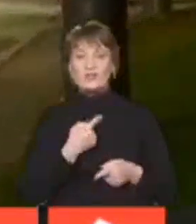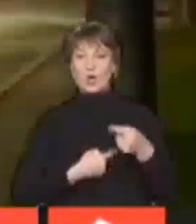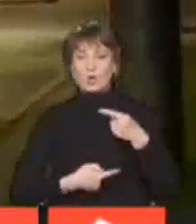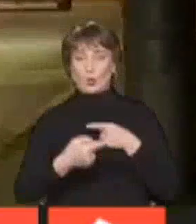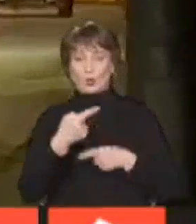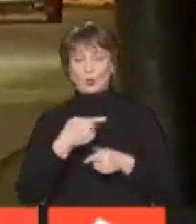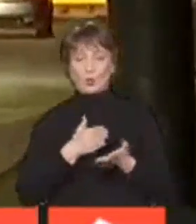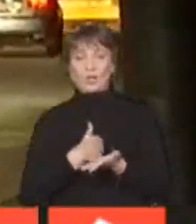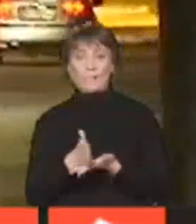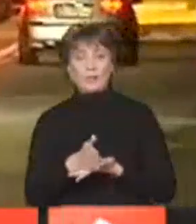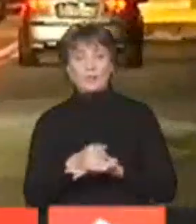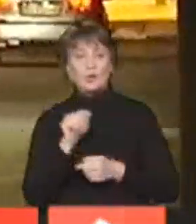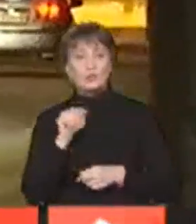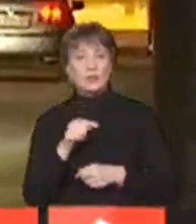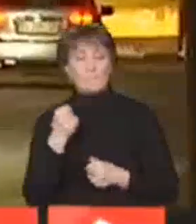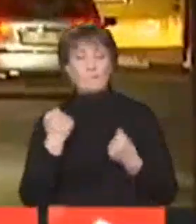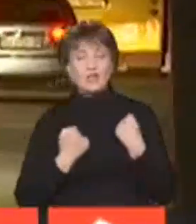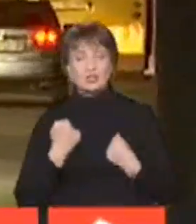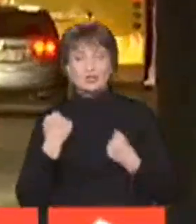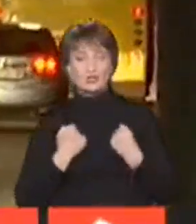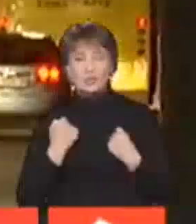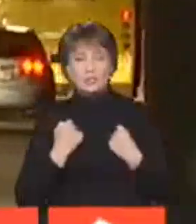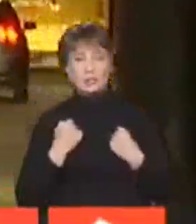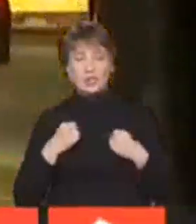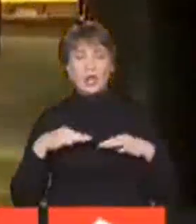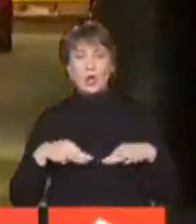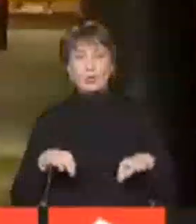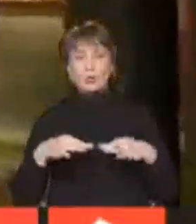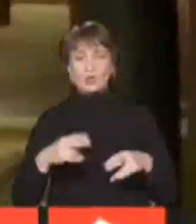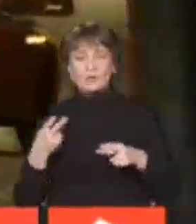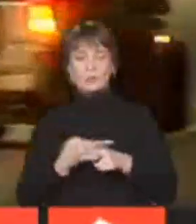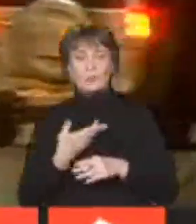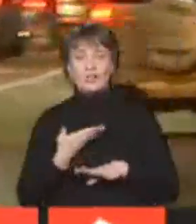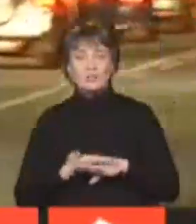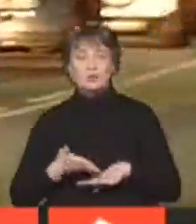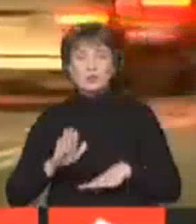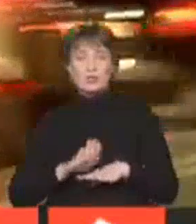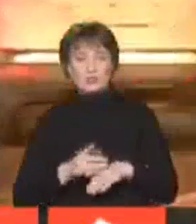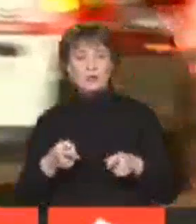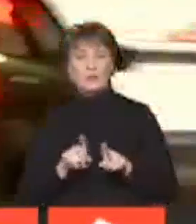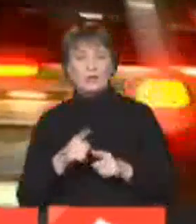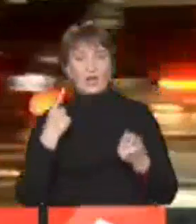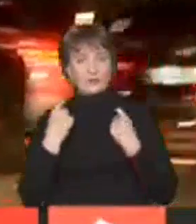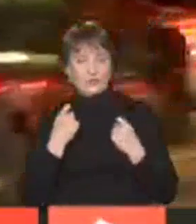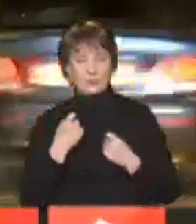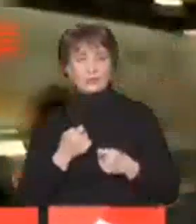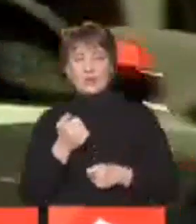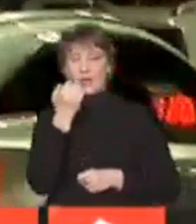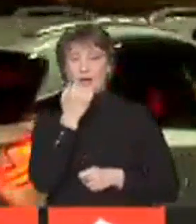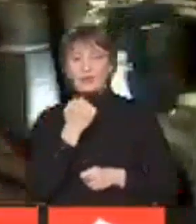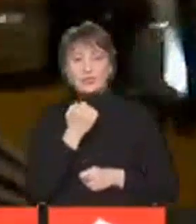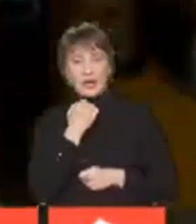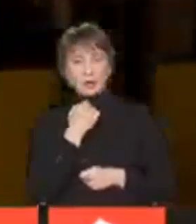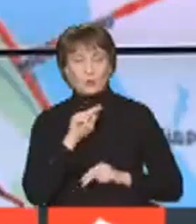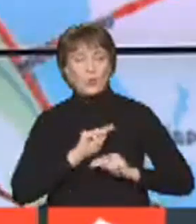що там машини рухаються без ускладнень. Ну, така інформація. Мар'яно. Дякую, Юлі. Це була